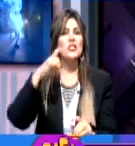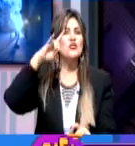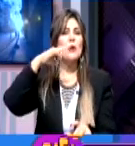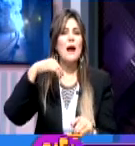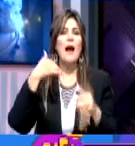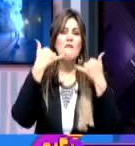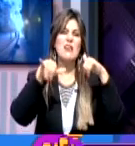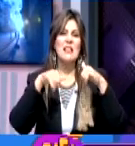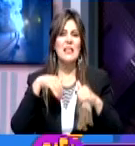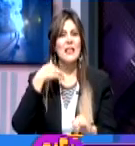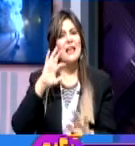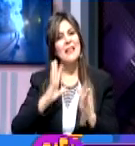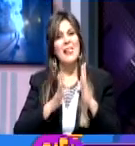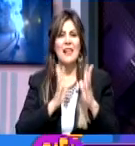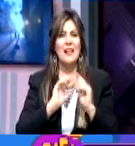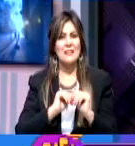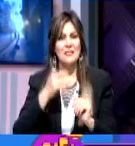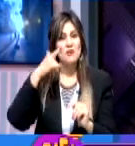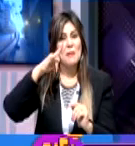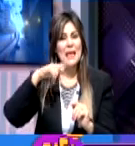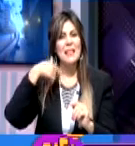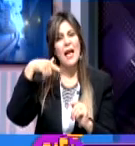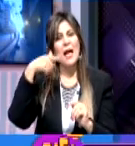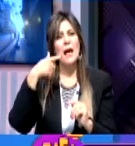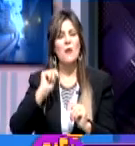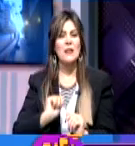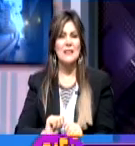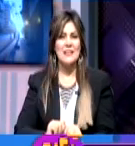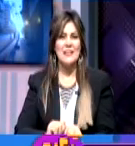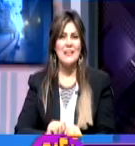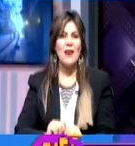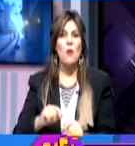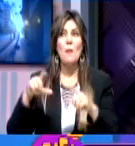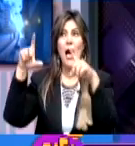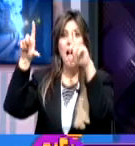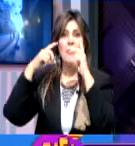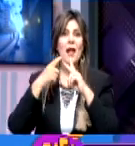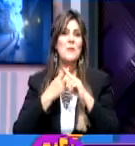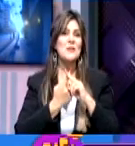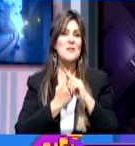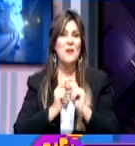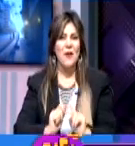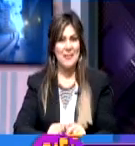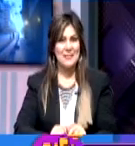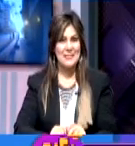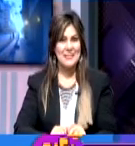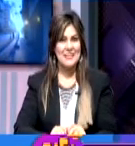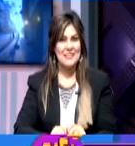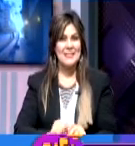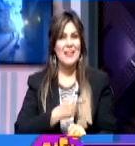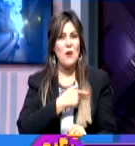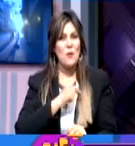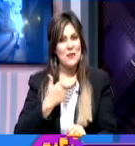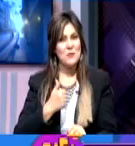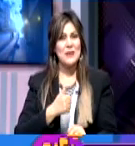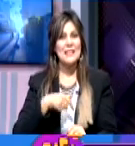قطعت. النت قطع زي ما توصف كده الفتره اللي فاتت. فعمل قمر صناعي طيبة واحد، ولسه طيبة اتنين،